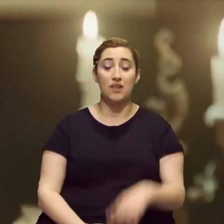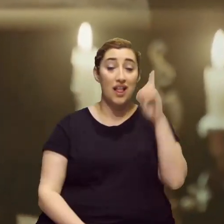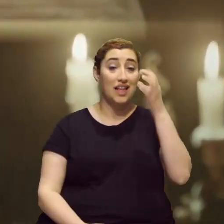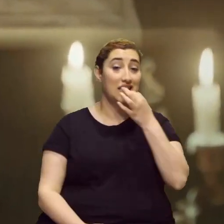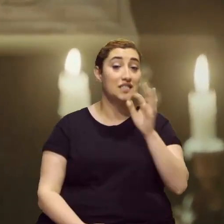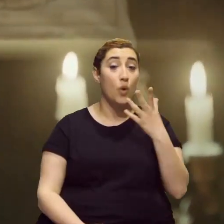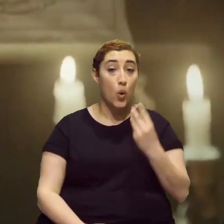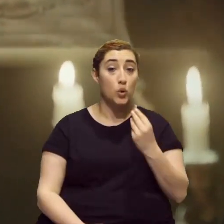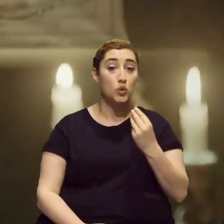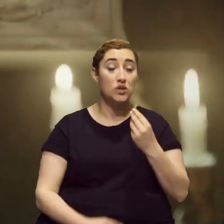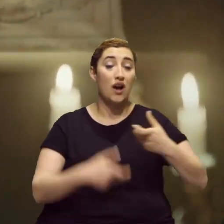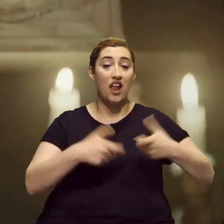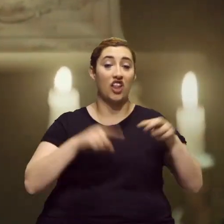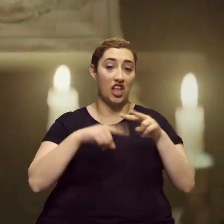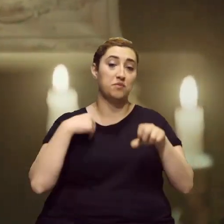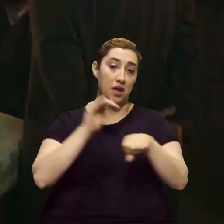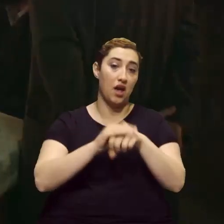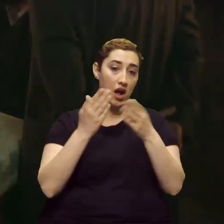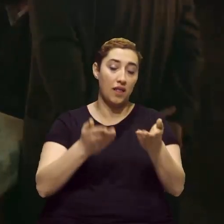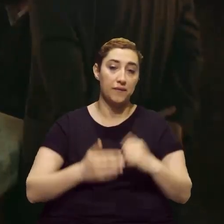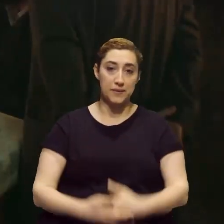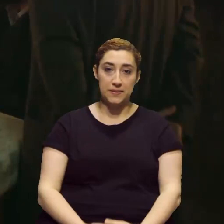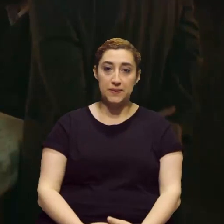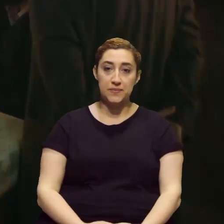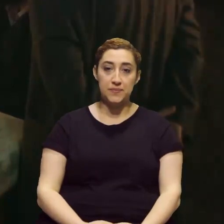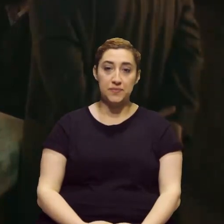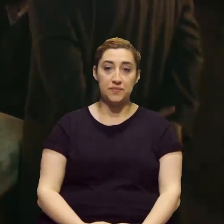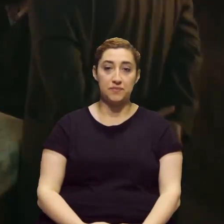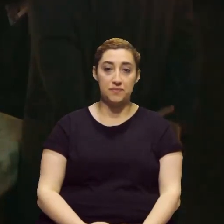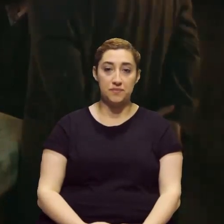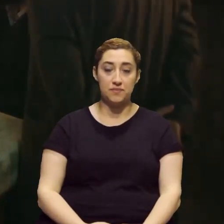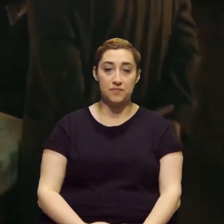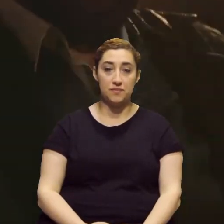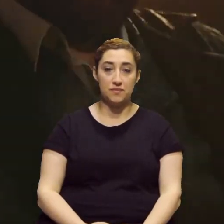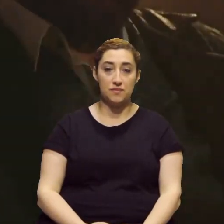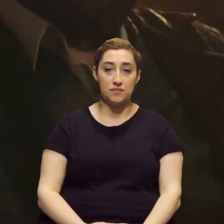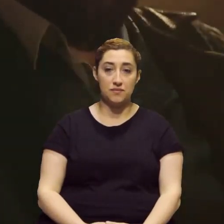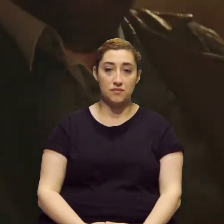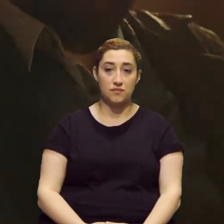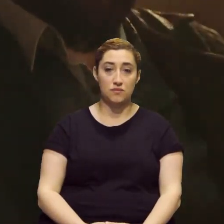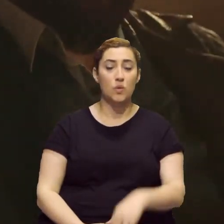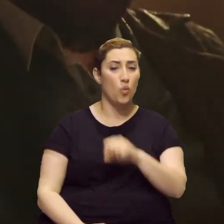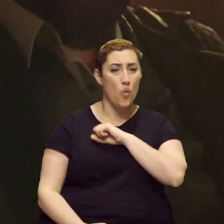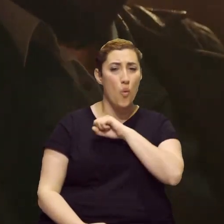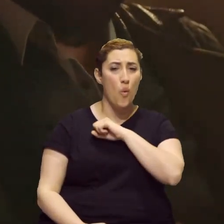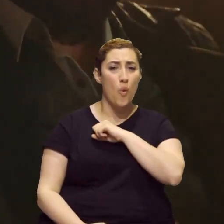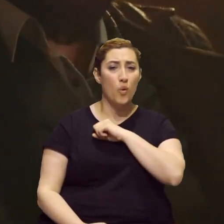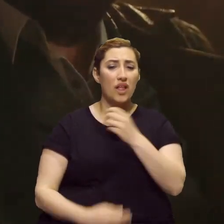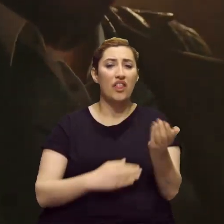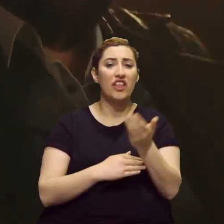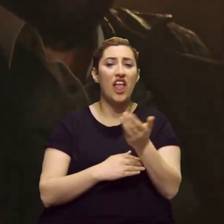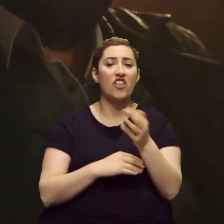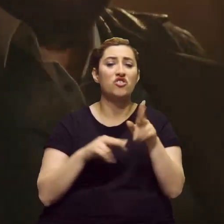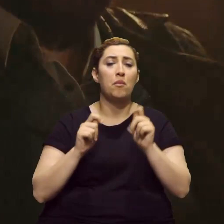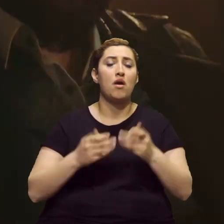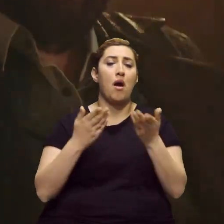Allah'ın izniyle gardiyan Necmi'yi yakaladık. Başına vurdu. Toplantı odasındalar. Korkudan dilenci